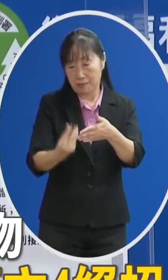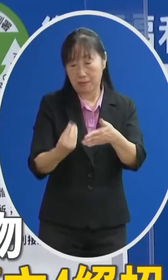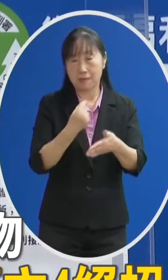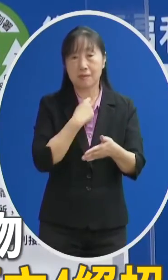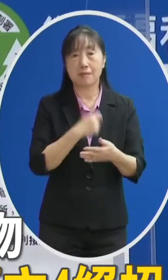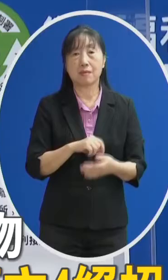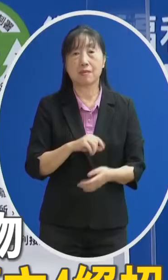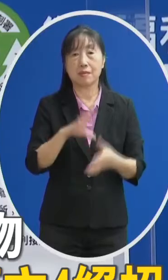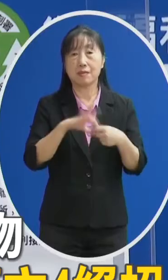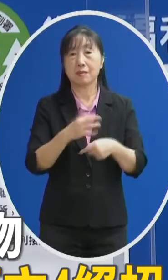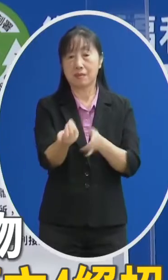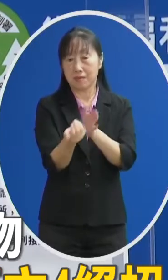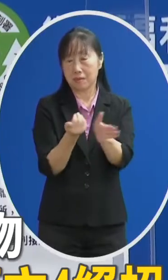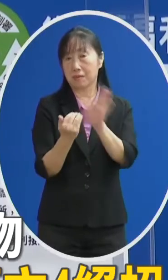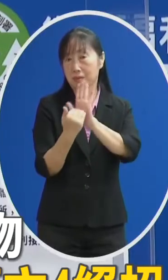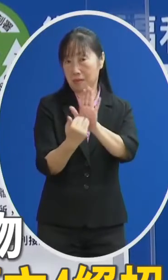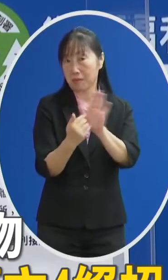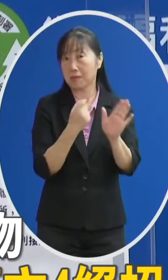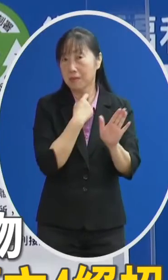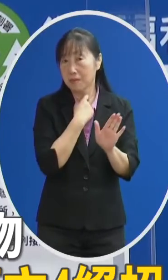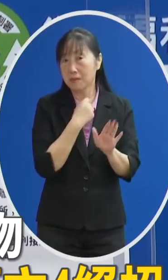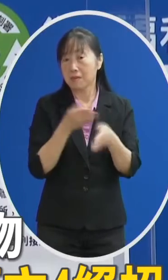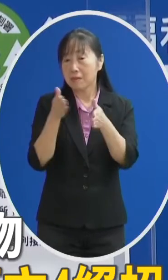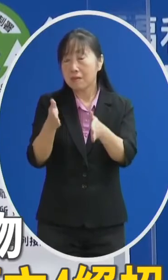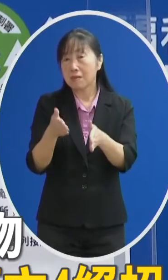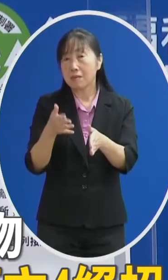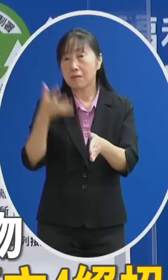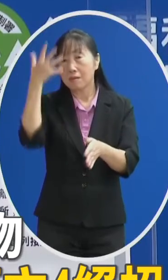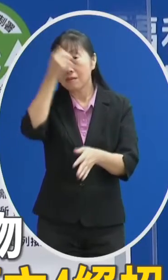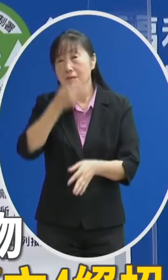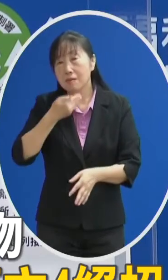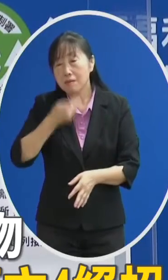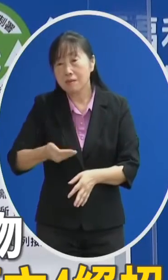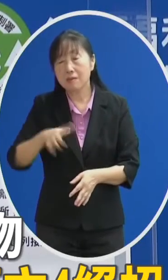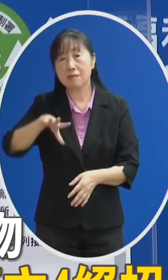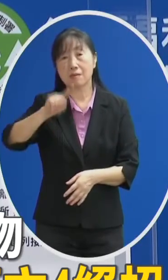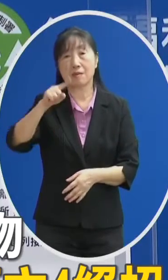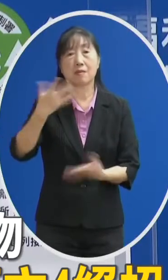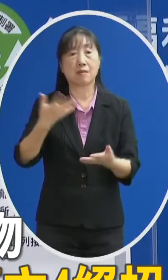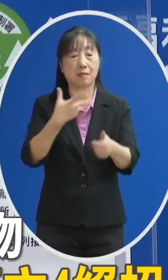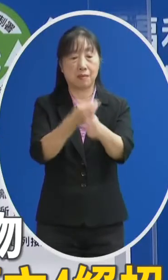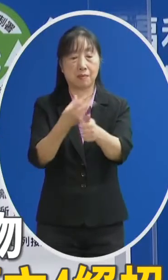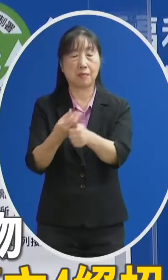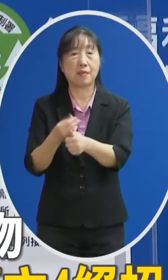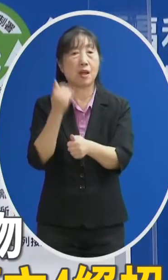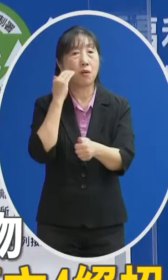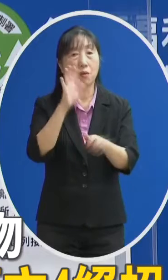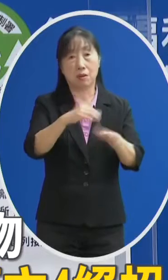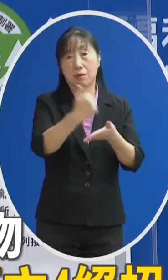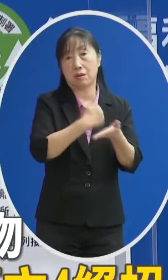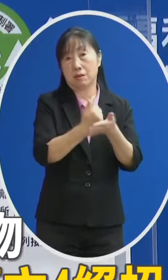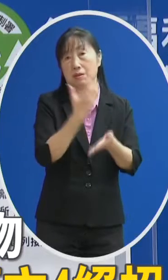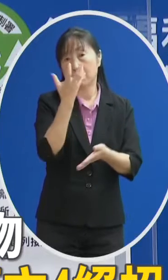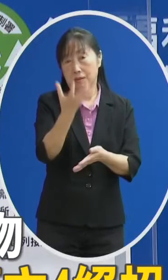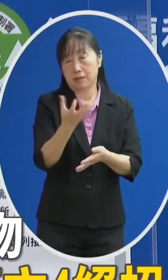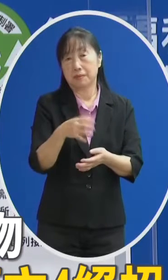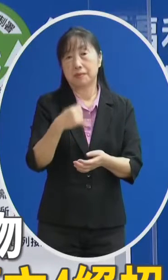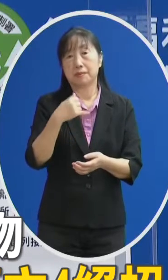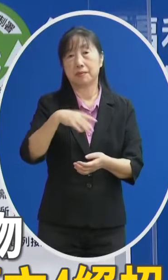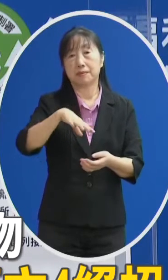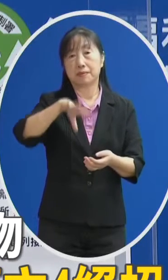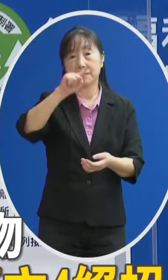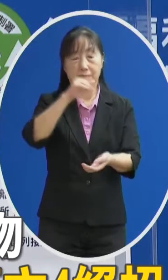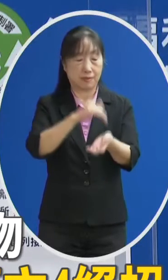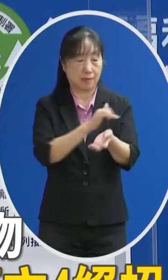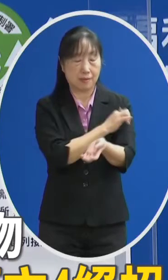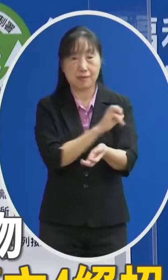大概从预防面来讲，所以我们要对高龄者哈先施打，当我们的量现在有比较多的时候，除了在最前线的打得